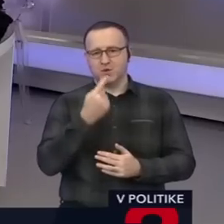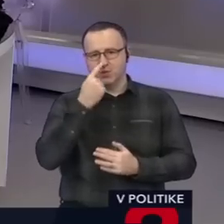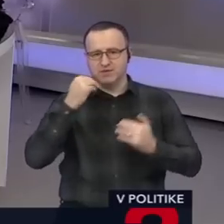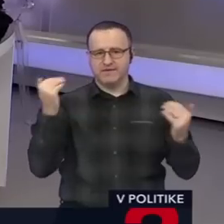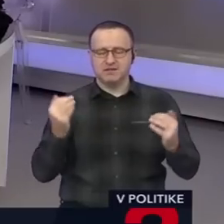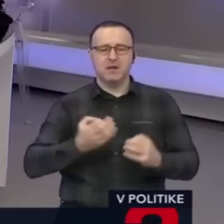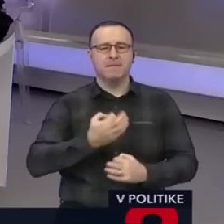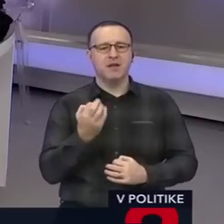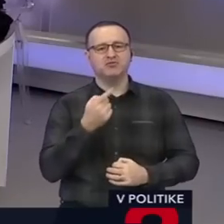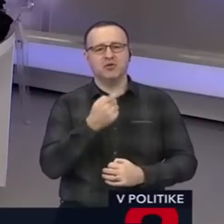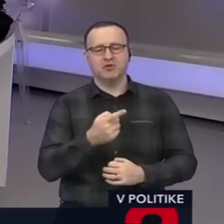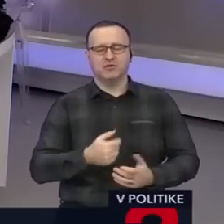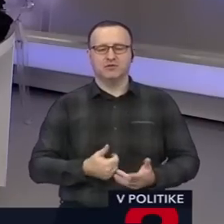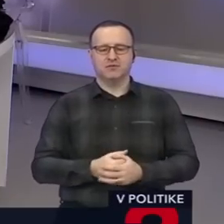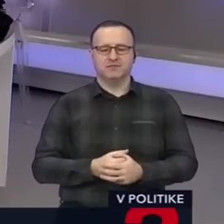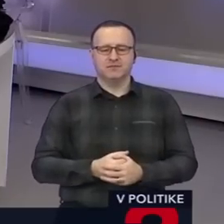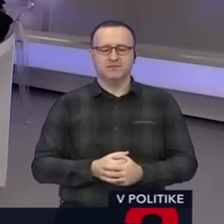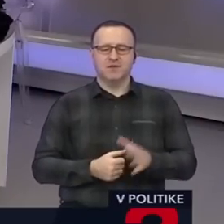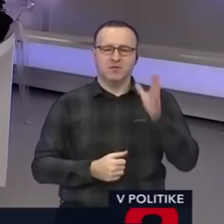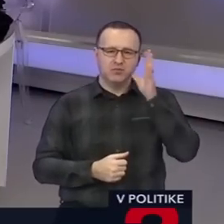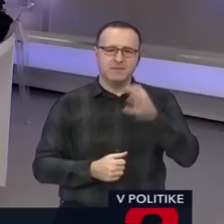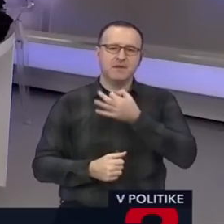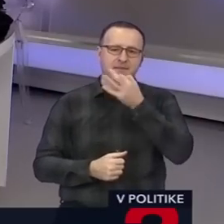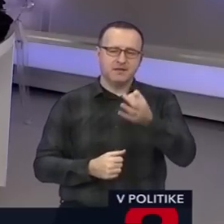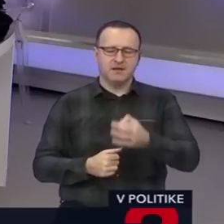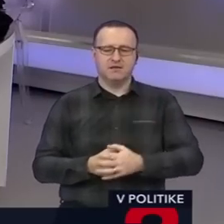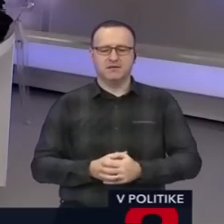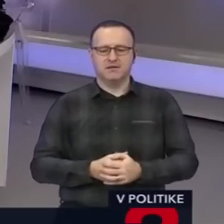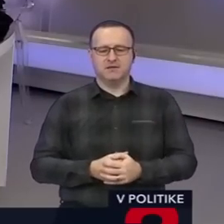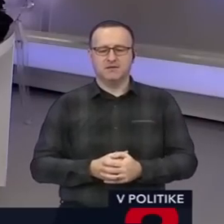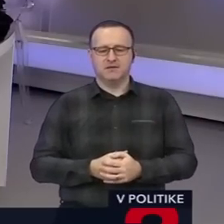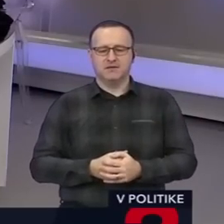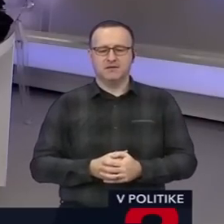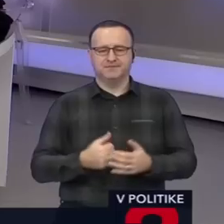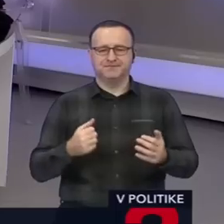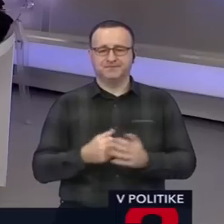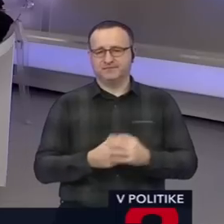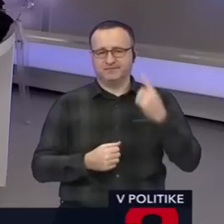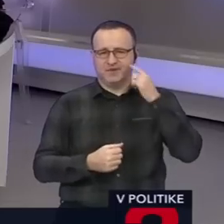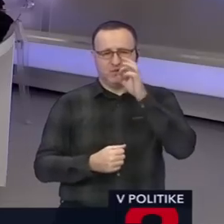prečo práve v tomto prípade mu to vadí. Budeme sa pýtať aj na to, hovorí dočasne poverený